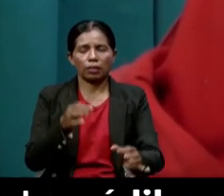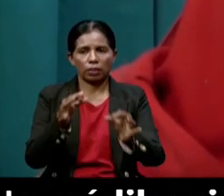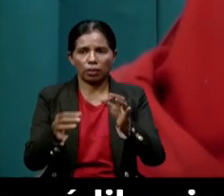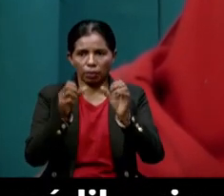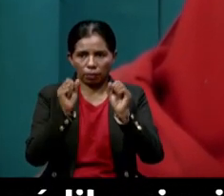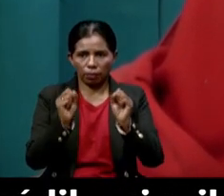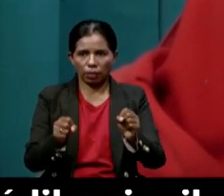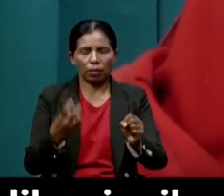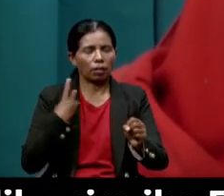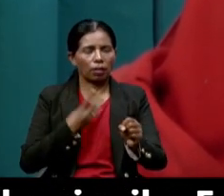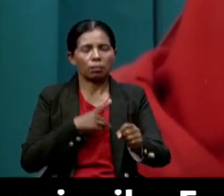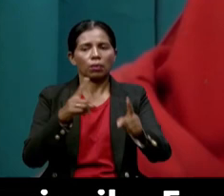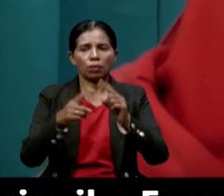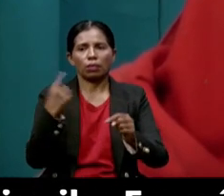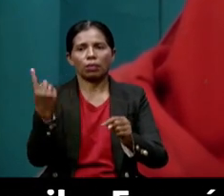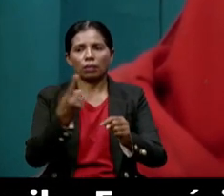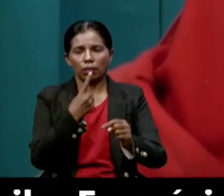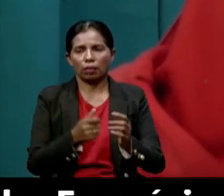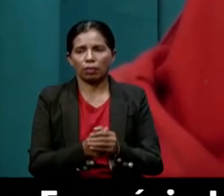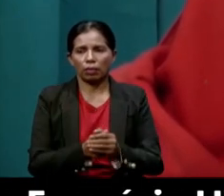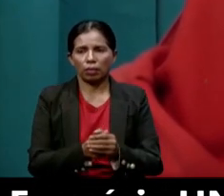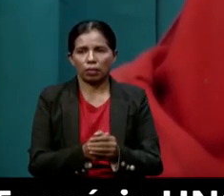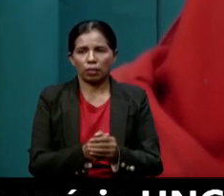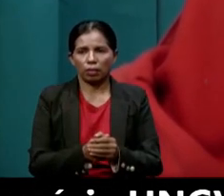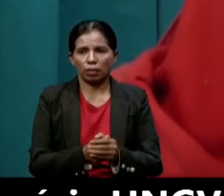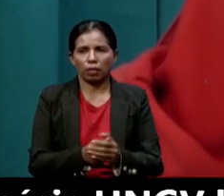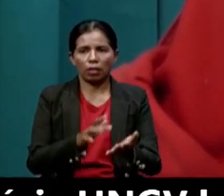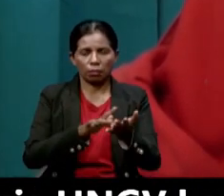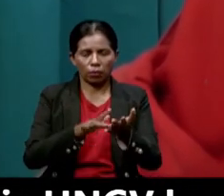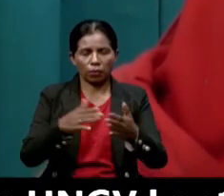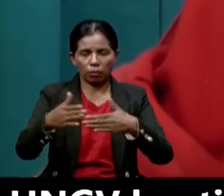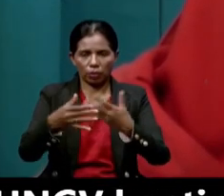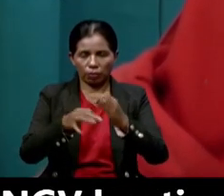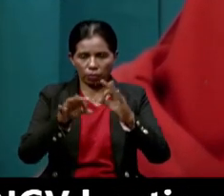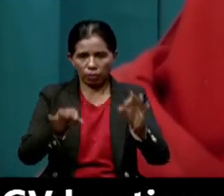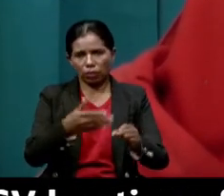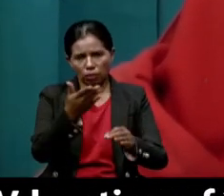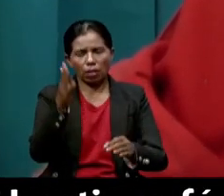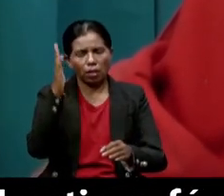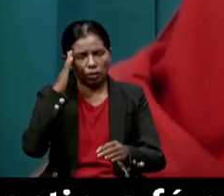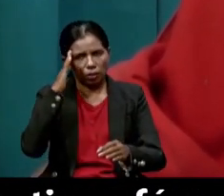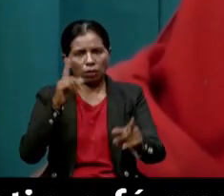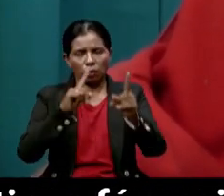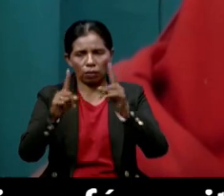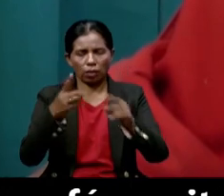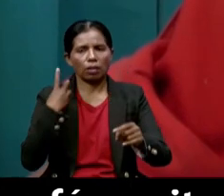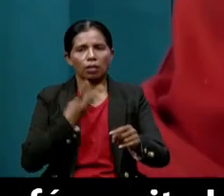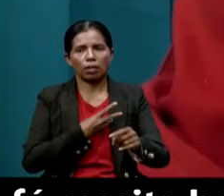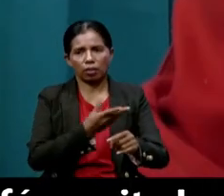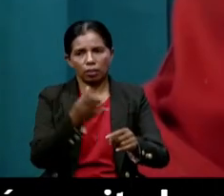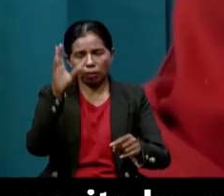am quali bebe. To a ming se belum on a muruk ne hot to carry or ten ona. Quali on my parata